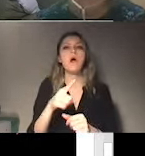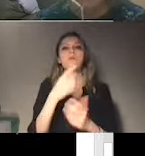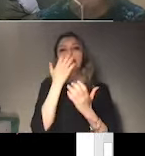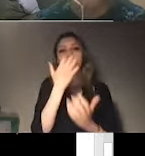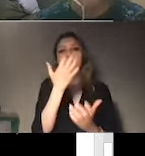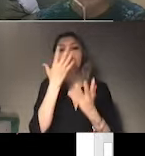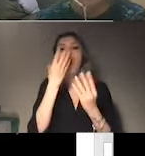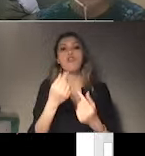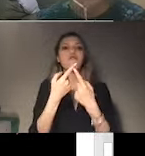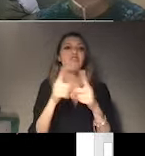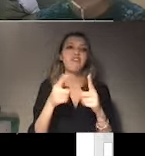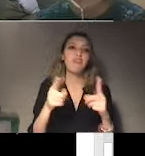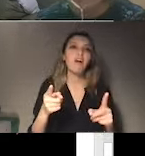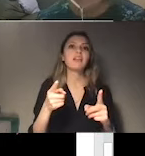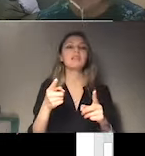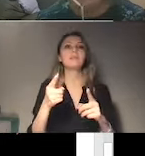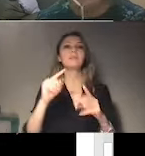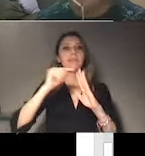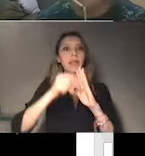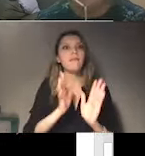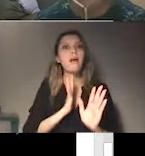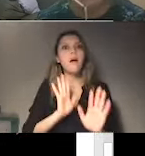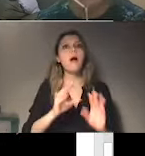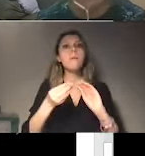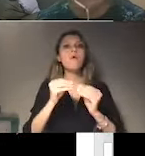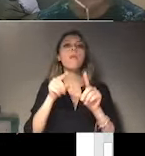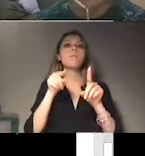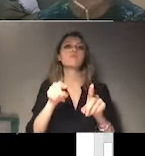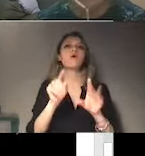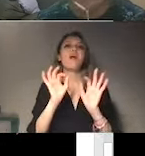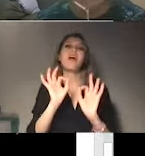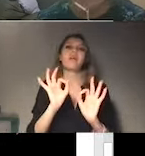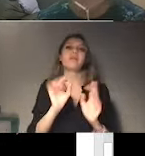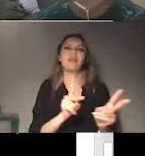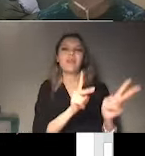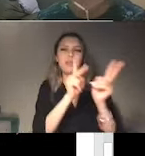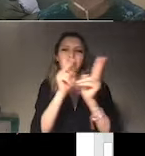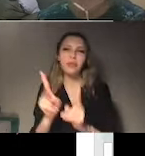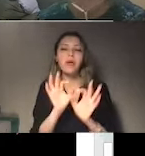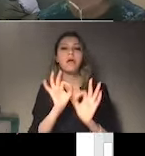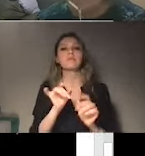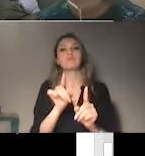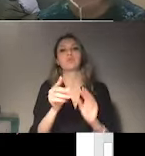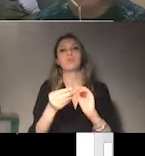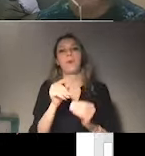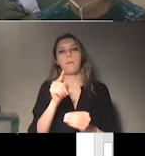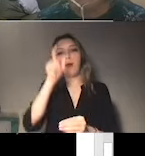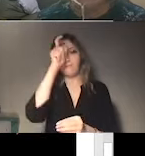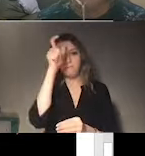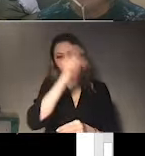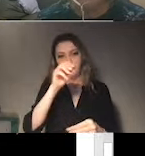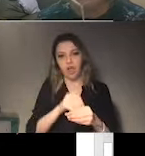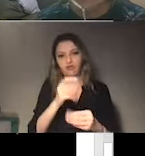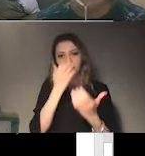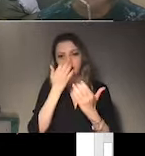bile aslında bir sorun alanı olarak Türkiye'nin önünde duran meseleler gibi görünüyor.